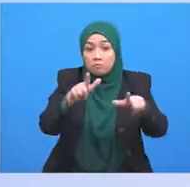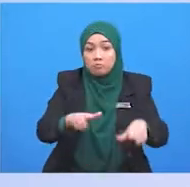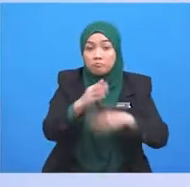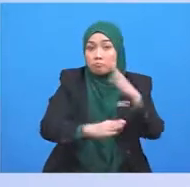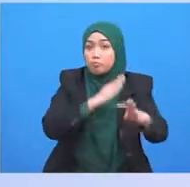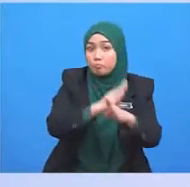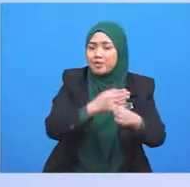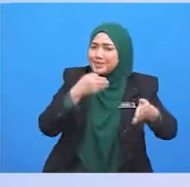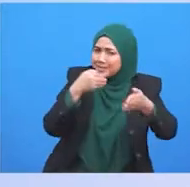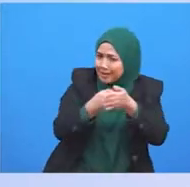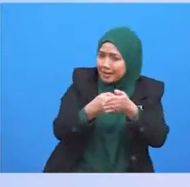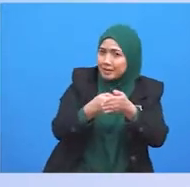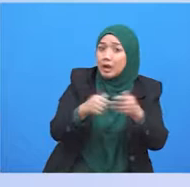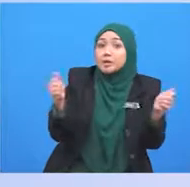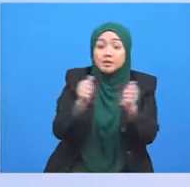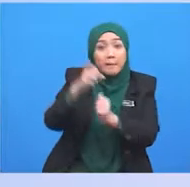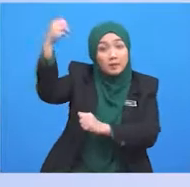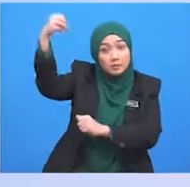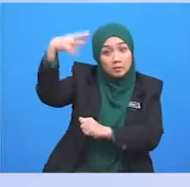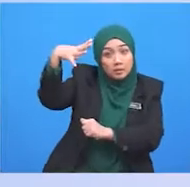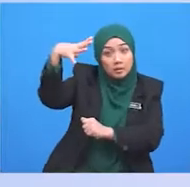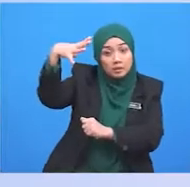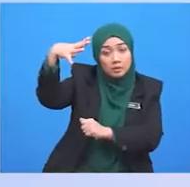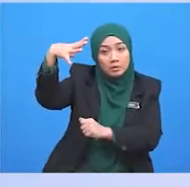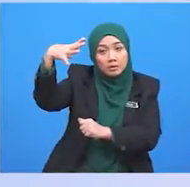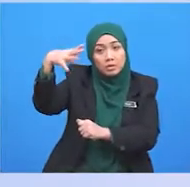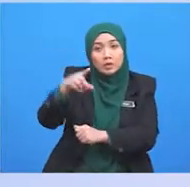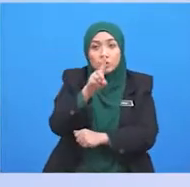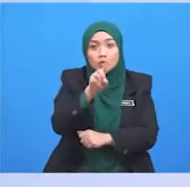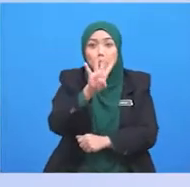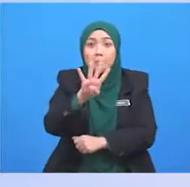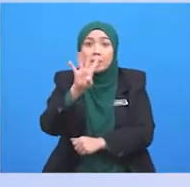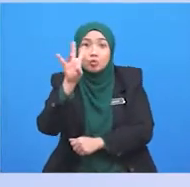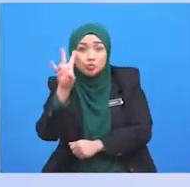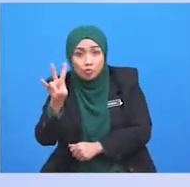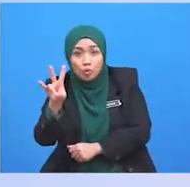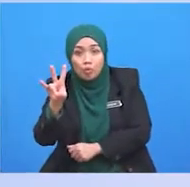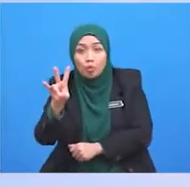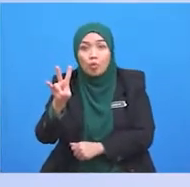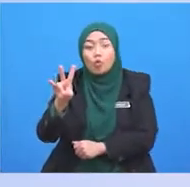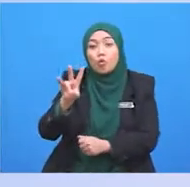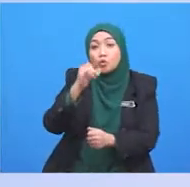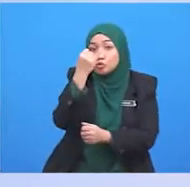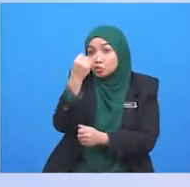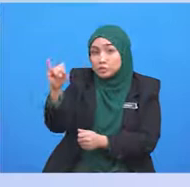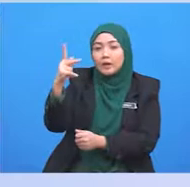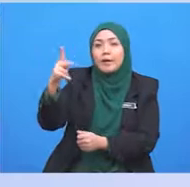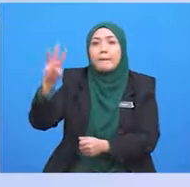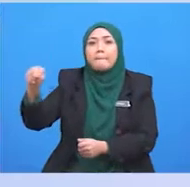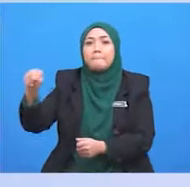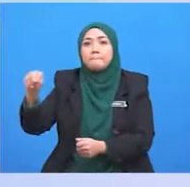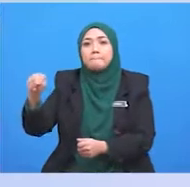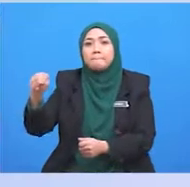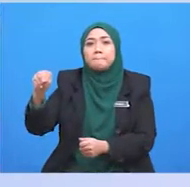matahari iaitu 147 juta kilometer dikenali perihelion yang berlaku pada 3